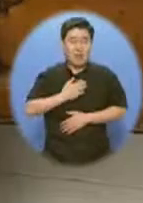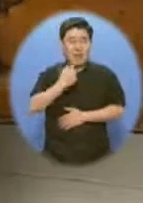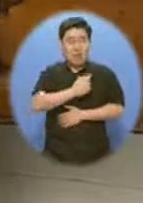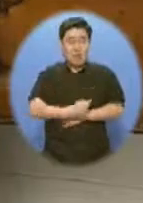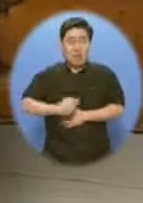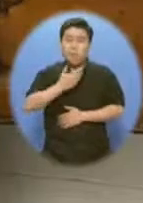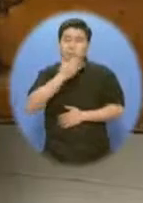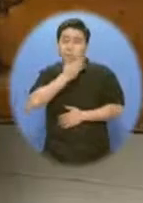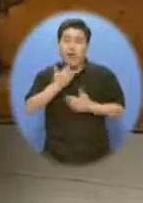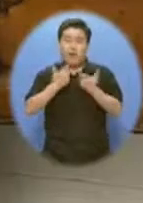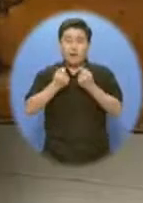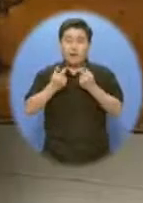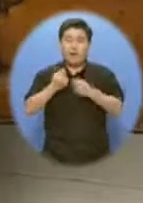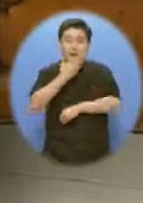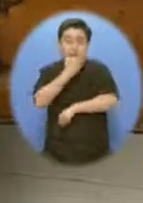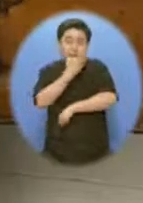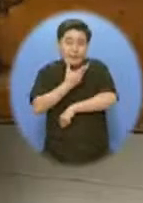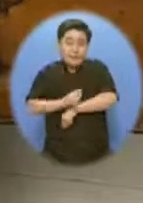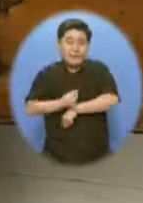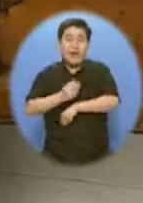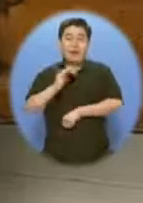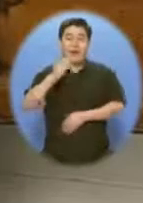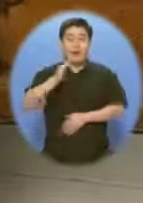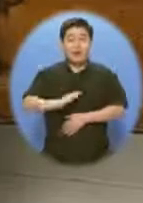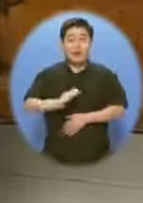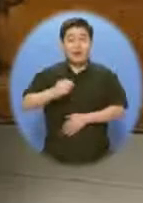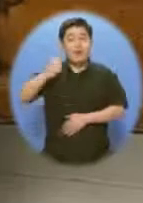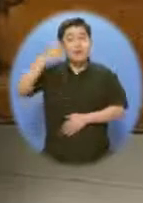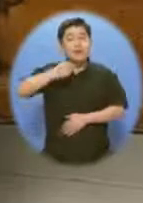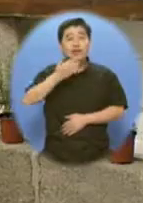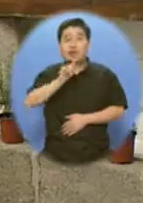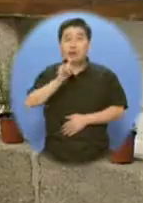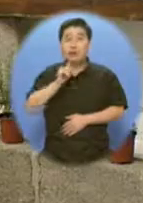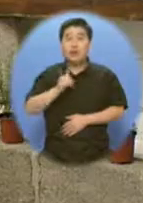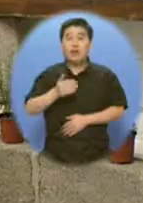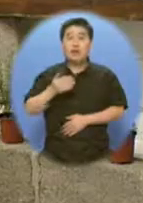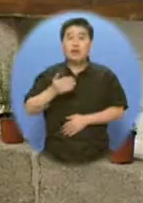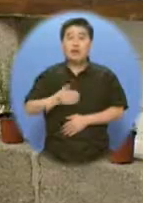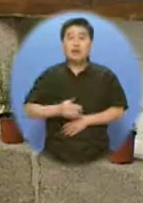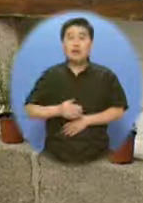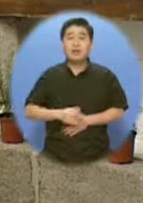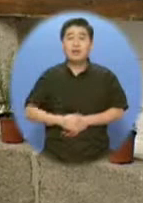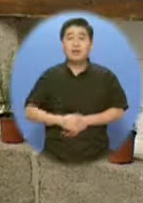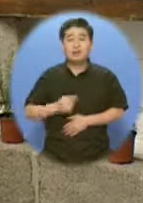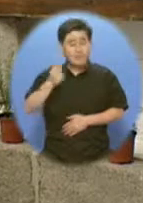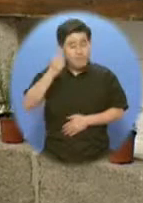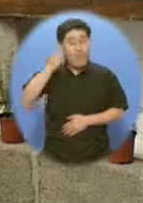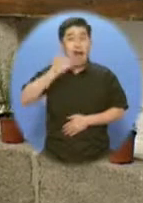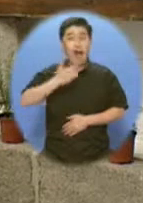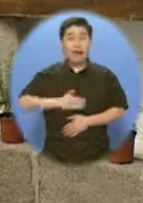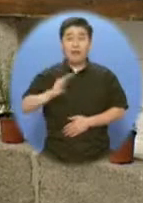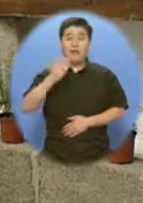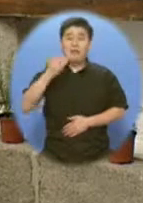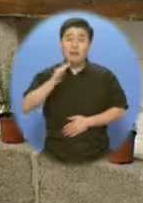어떤 영양분이 흡수가 된다는 것이죠 그래서 사람이 된다는 것을 제가